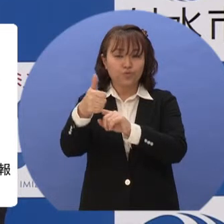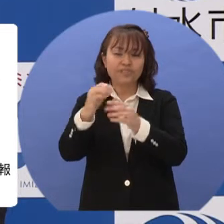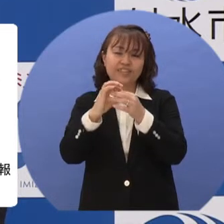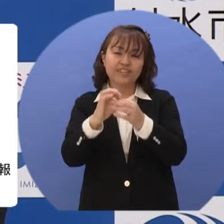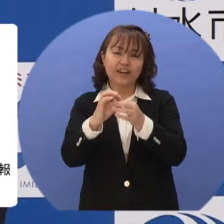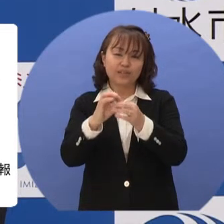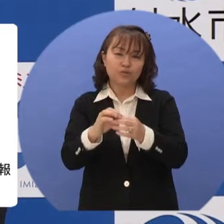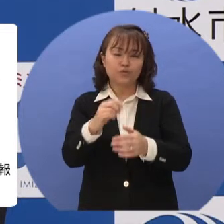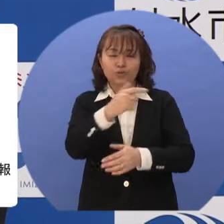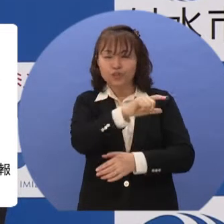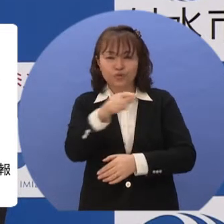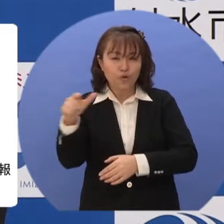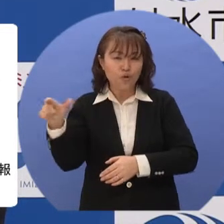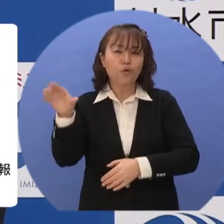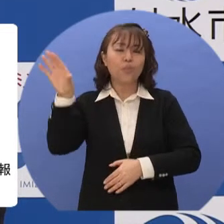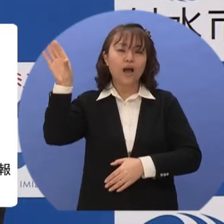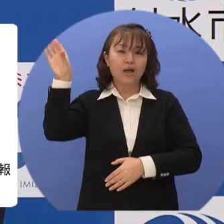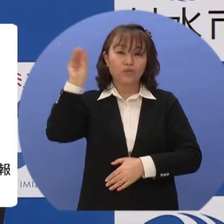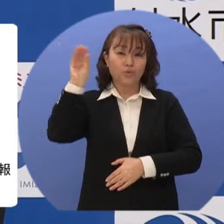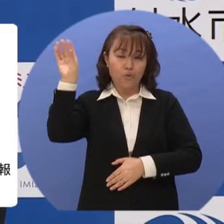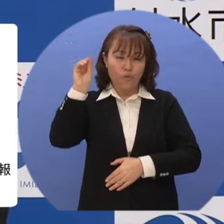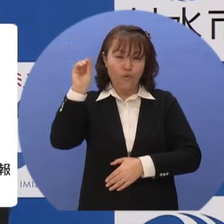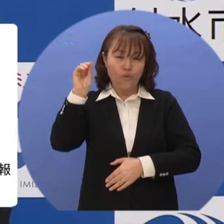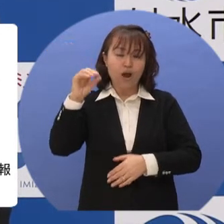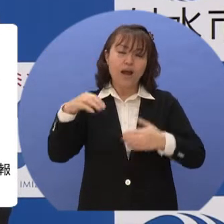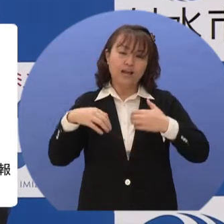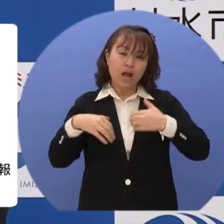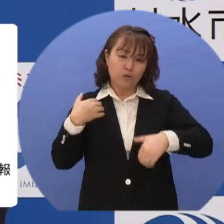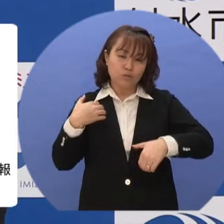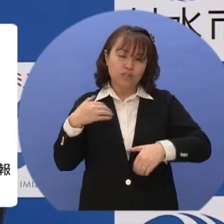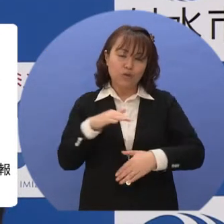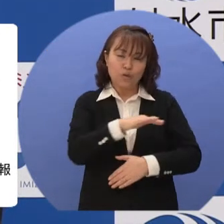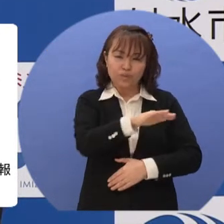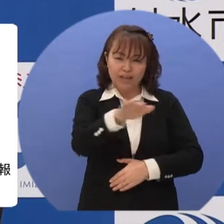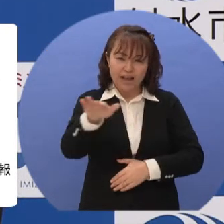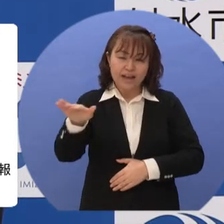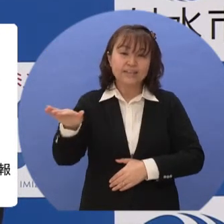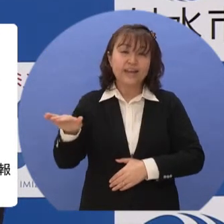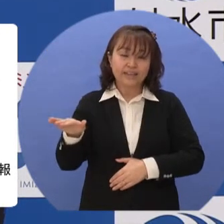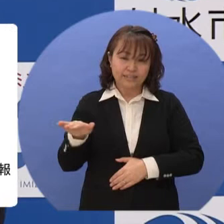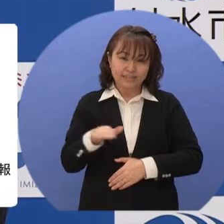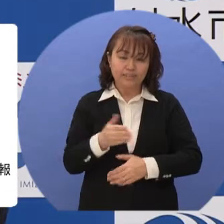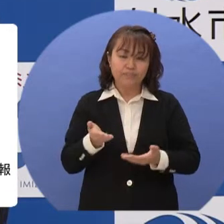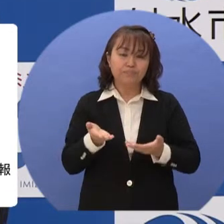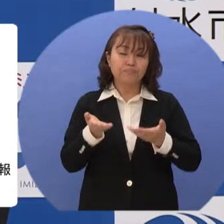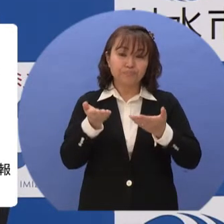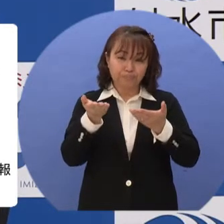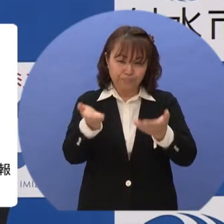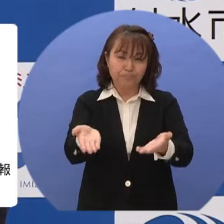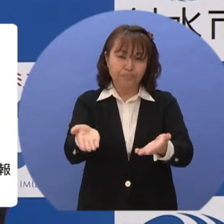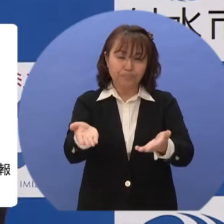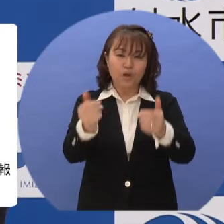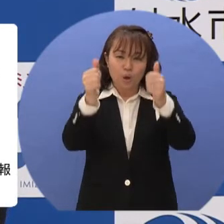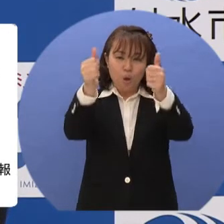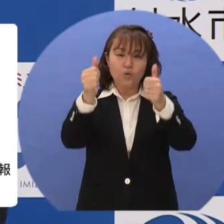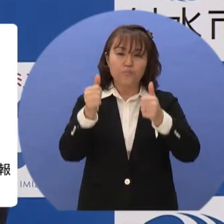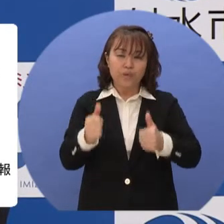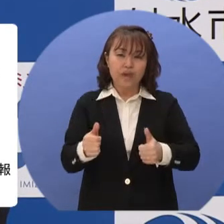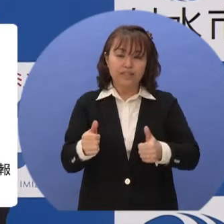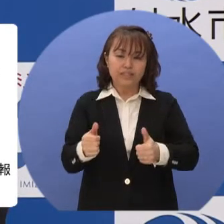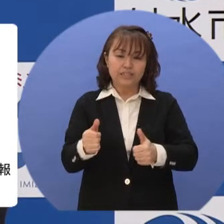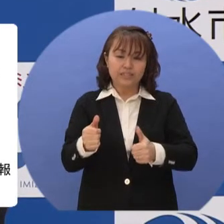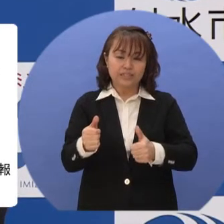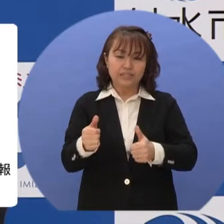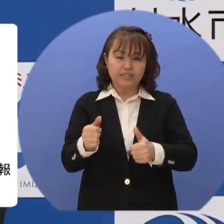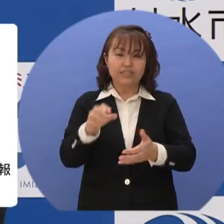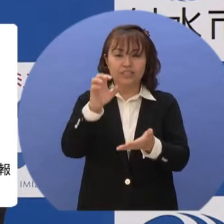市の統計えなどですねえ学生の皆さんに必要な情報を集めましてえこのホームページ上に掲載をさせていいた